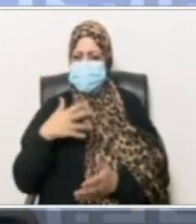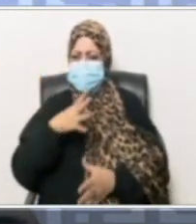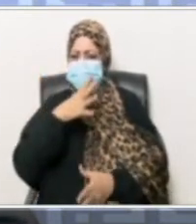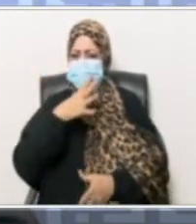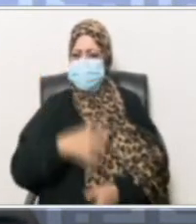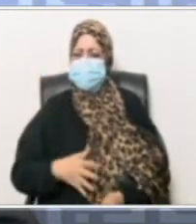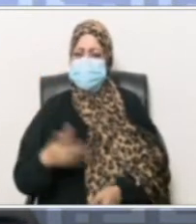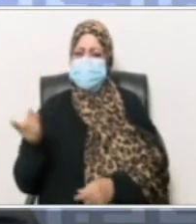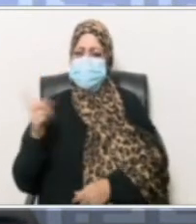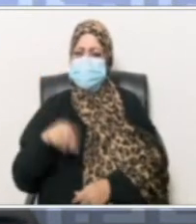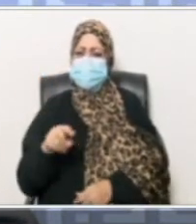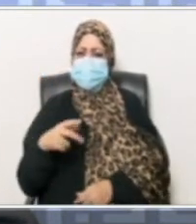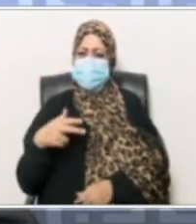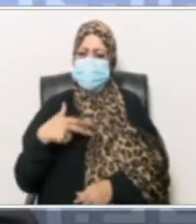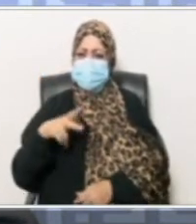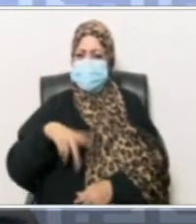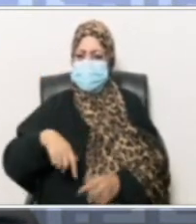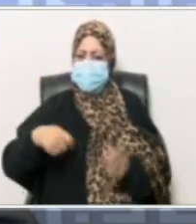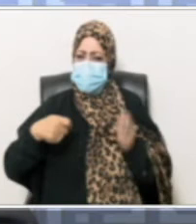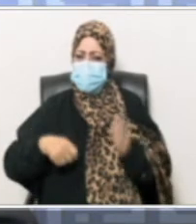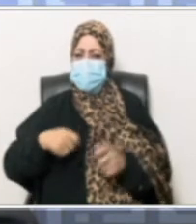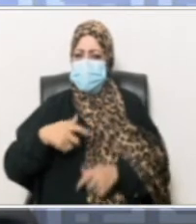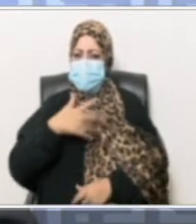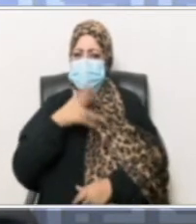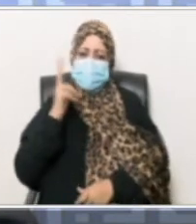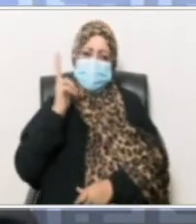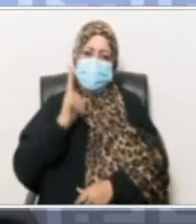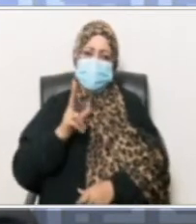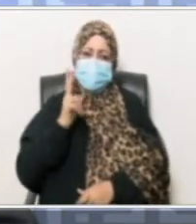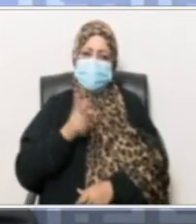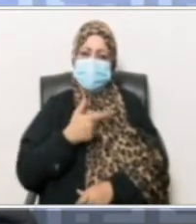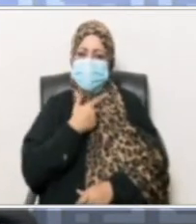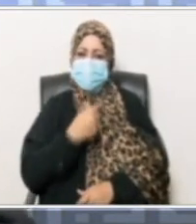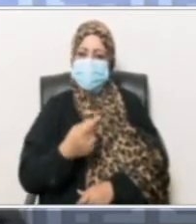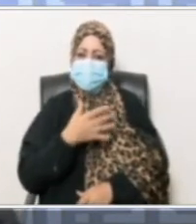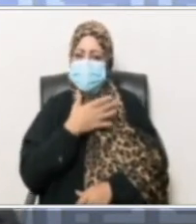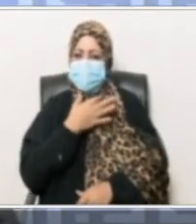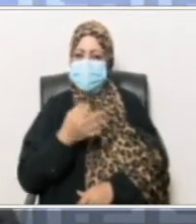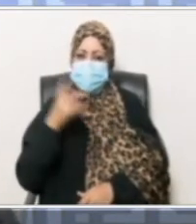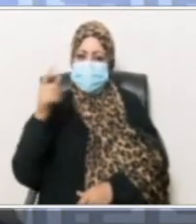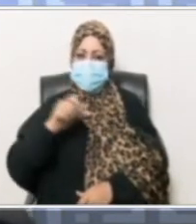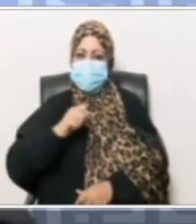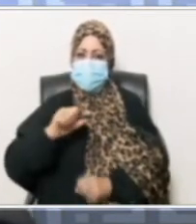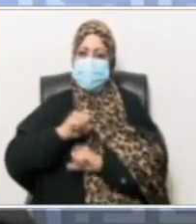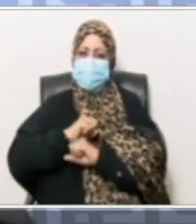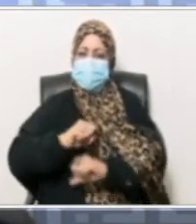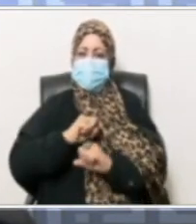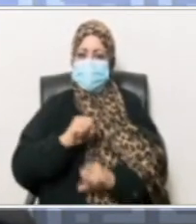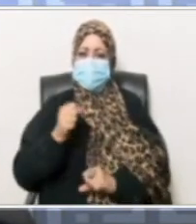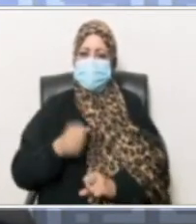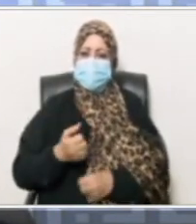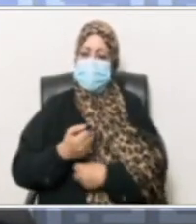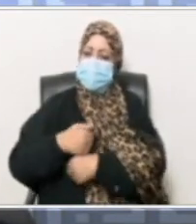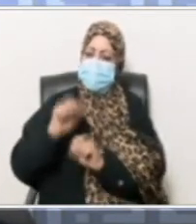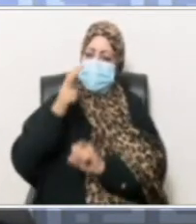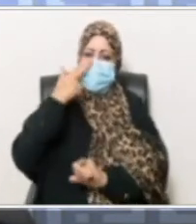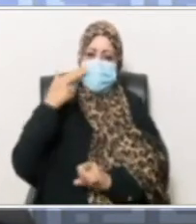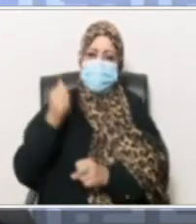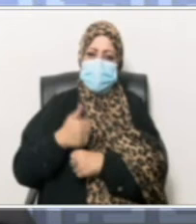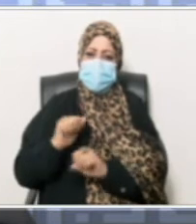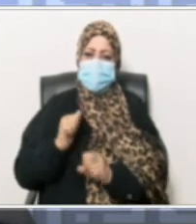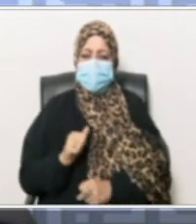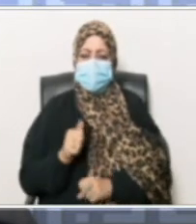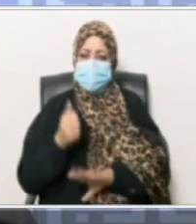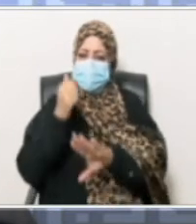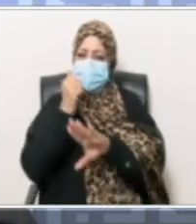الذين كافحوا الطليان وأخرجوهم من بلادنا. أما الخونة في ذلك الوقت الذين تركوا هؤلاء